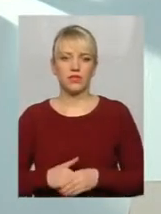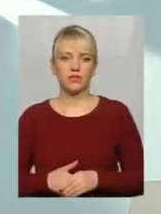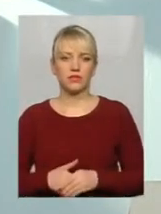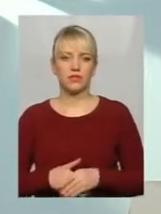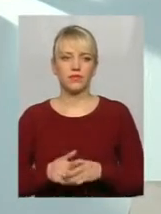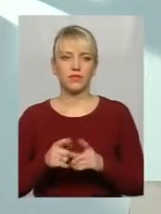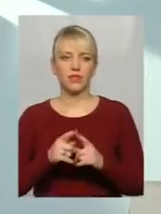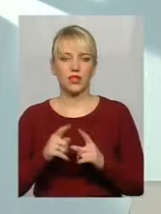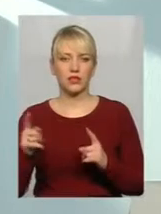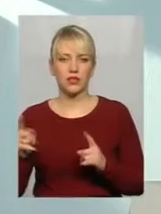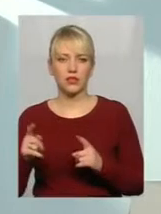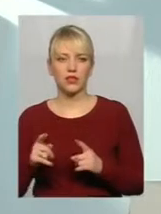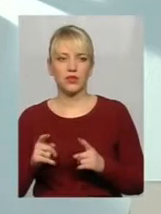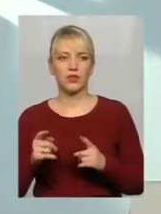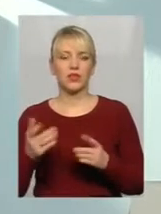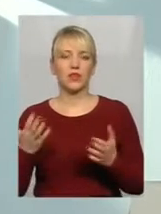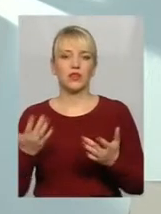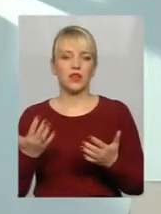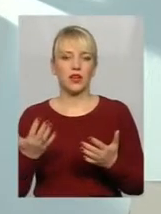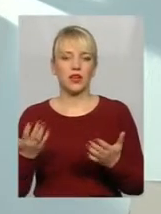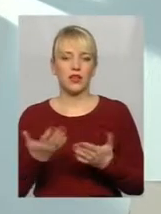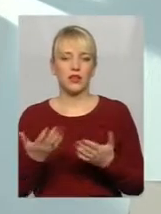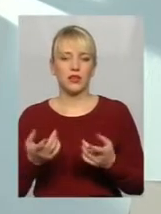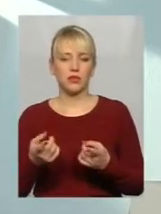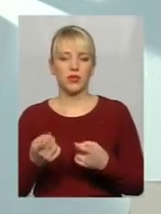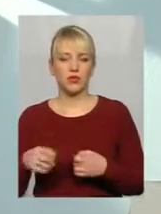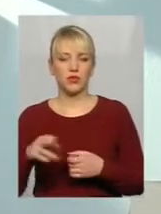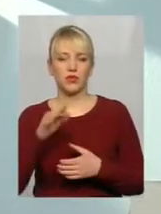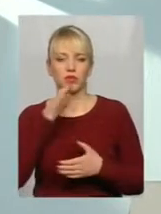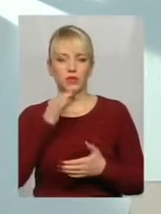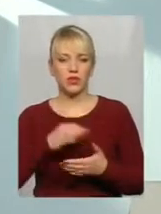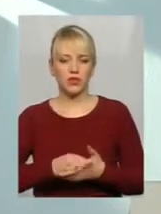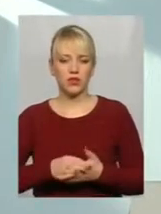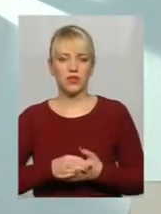термін, який притягується, до якої відповідальності буде притягуватися